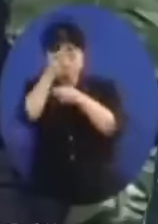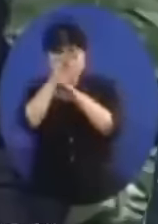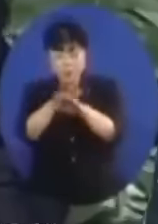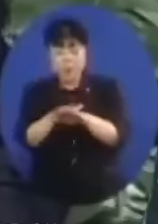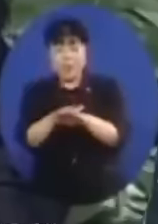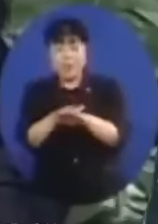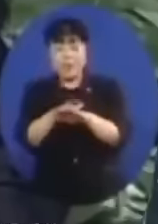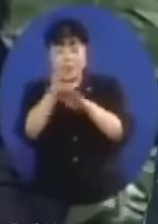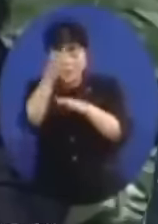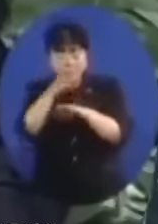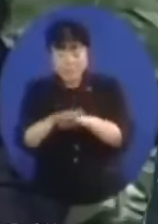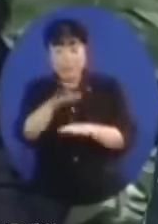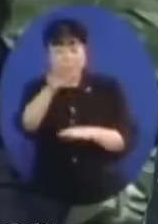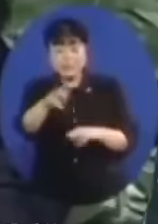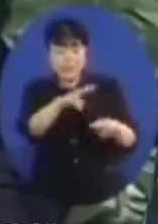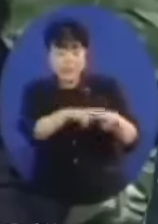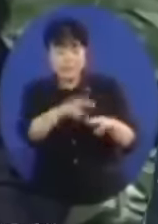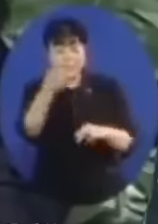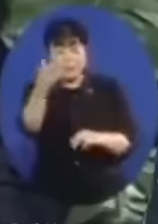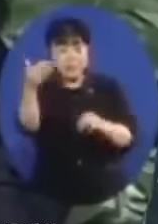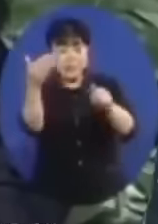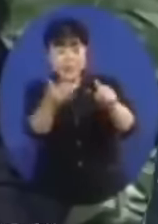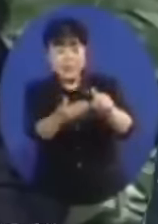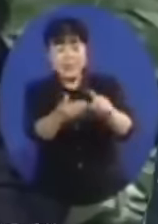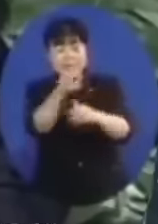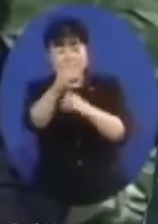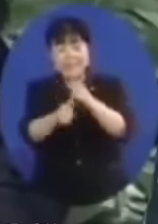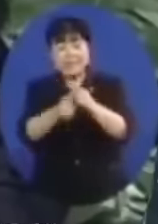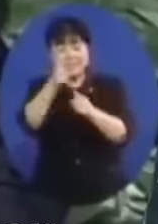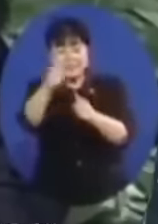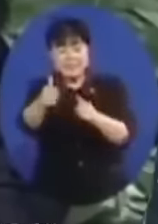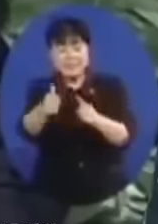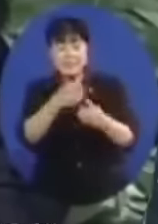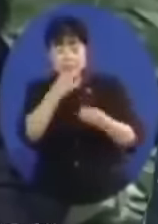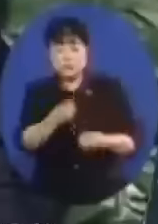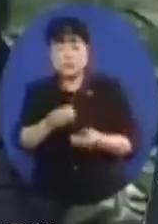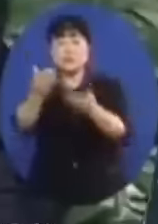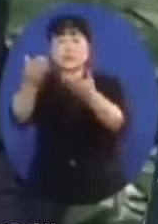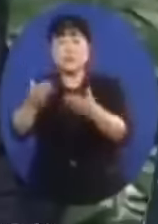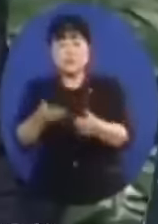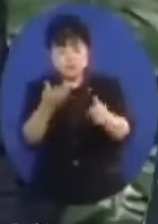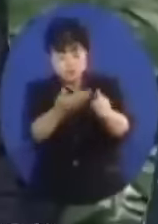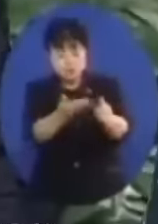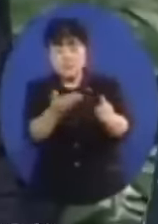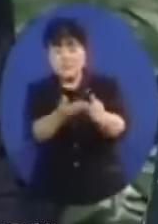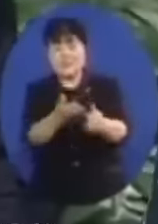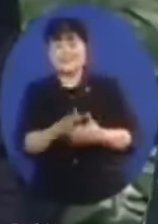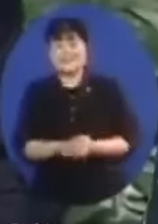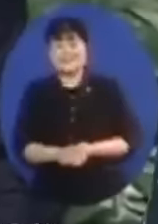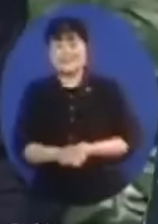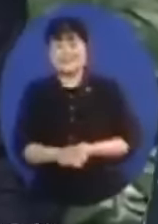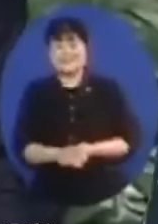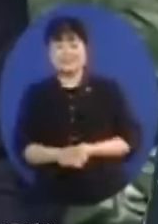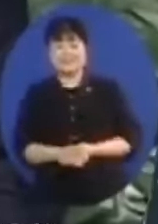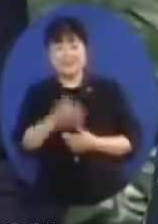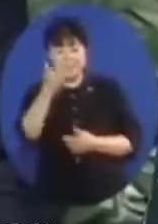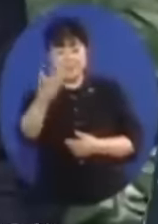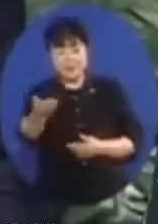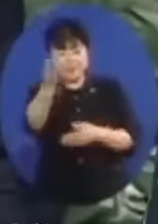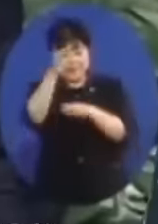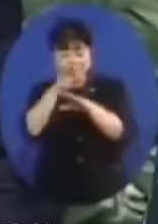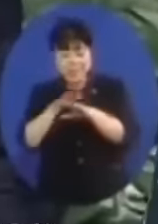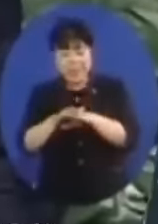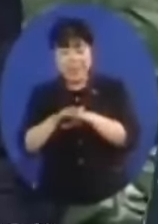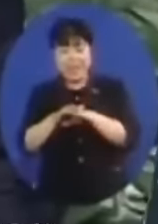순복음교회 오늘 예배당에 앉아있는 여러분에게 하나님의 축복이 주어지신 것입니다. 오늘 여러분이